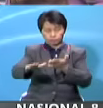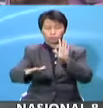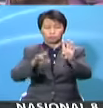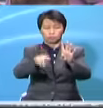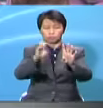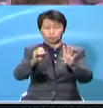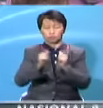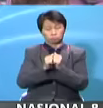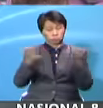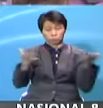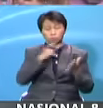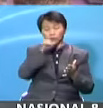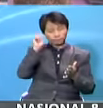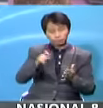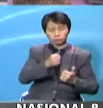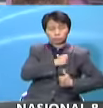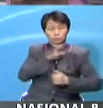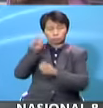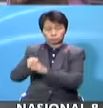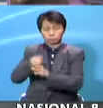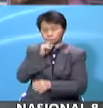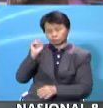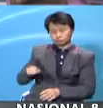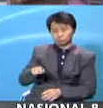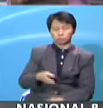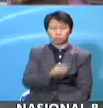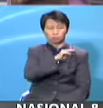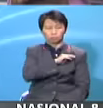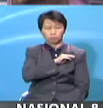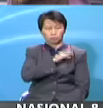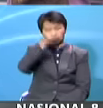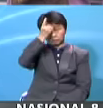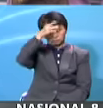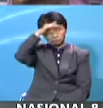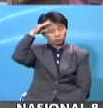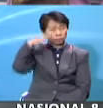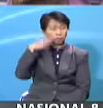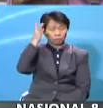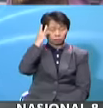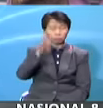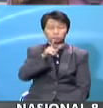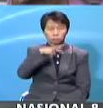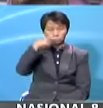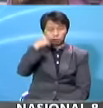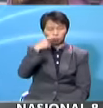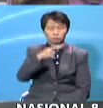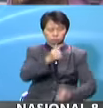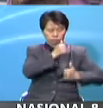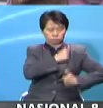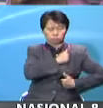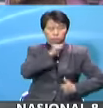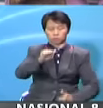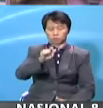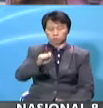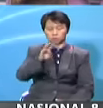4.0 tanpa perlu pembabitan tentera. Menterinya Datuk Sri Shamuddin Tun Hussein menegaskan Angkatan Tentera